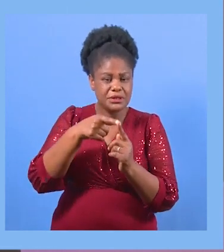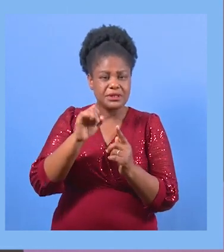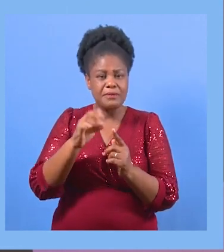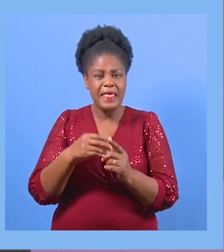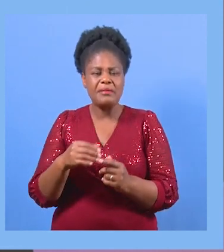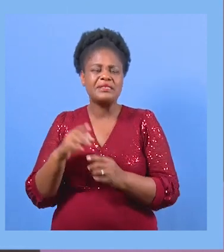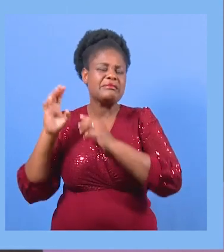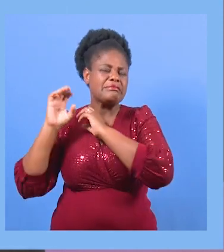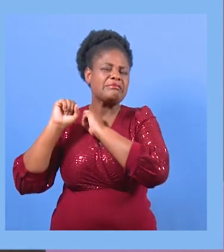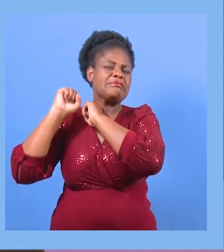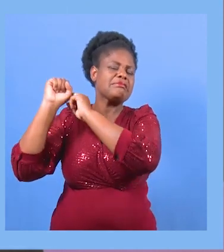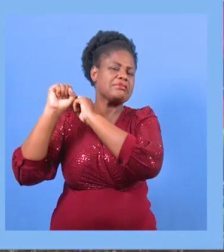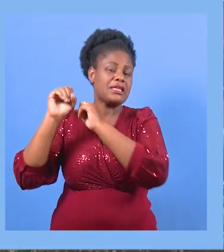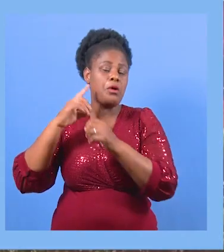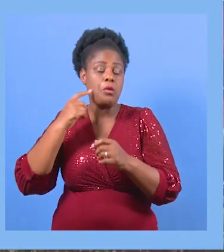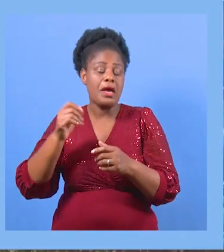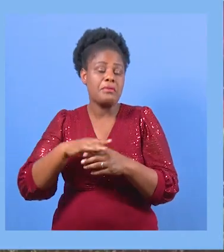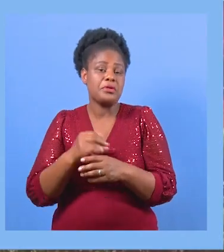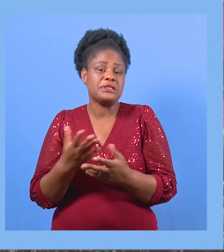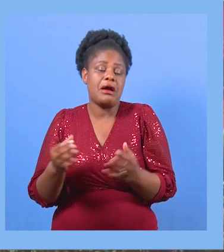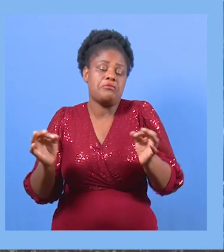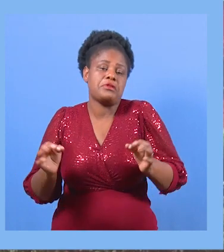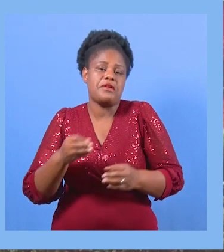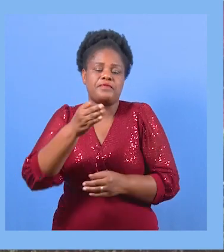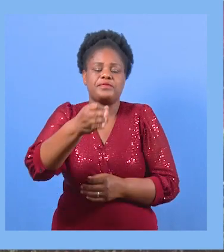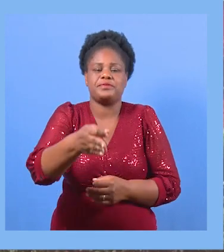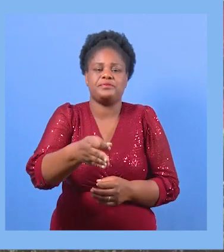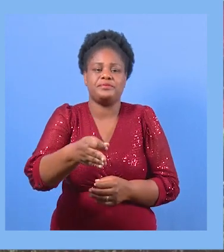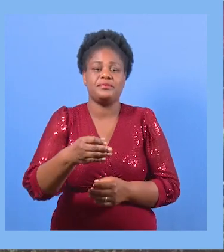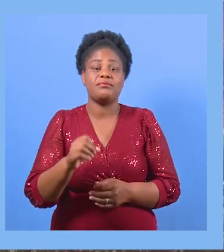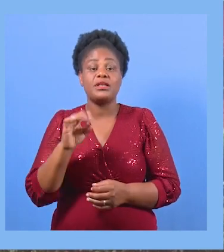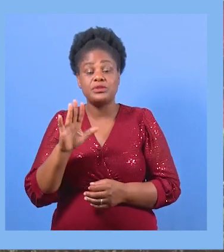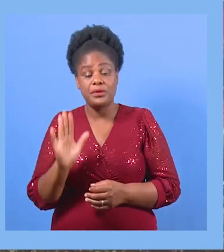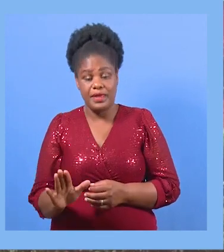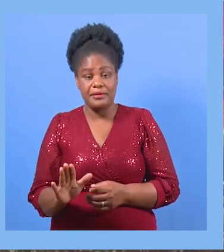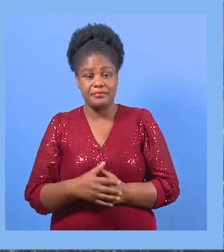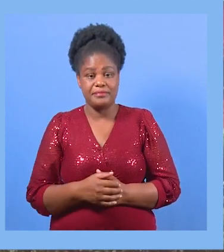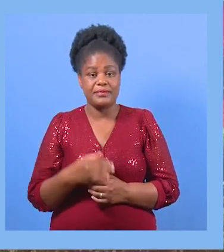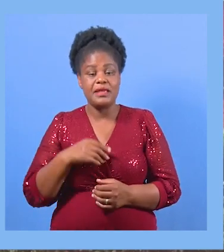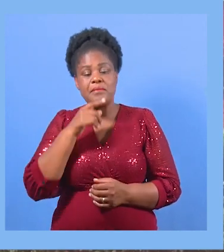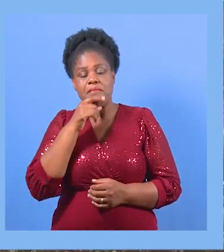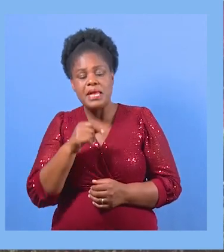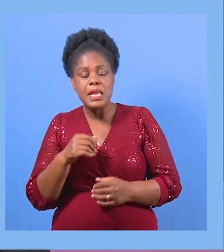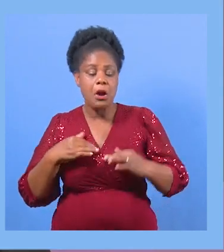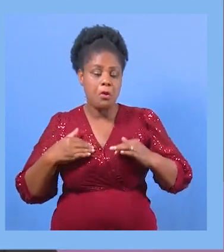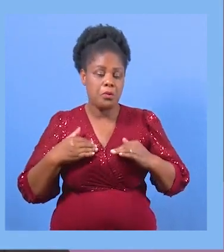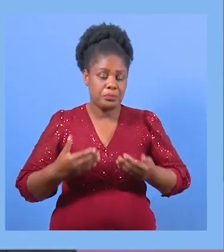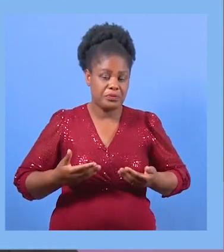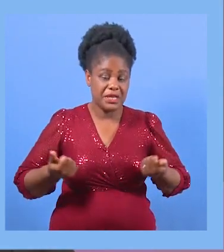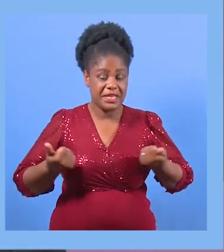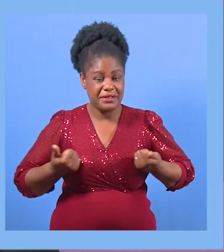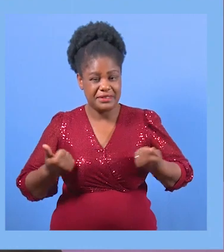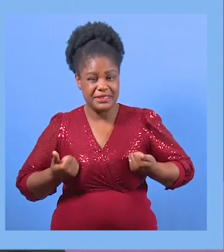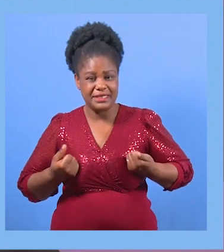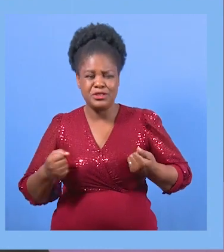muuraye, pfudza upenyu hwake nekuti hauna humwe upenyu huri kumangwana. Saka chiripo isusu kuvarume nekuvasikana vari kukura izvozvo